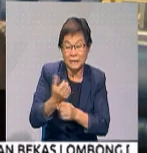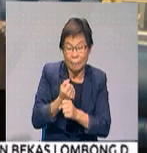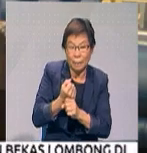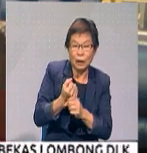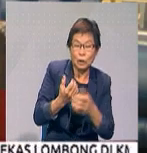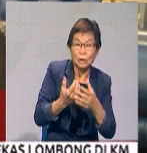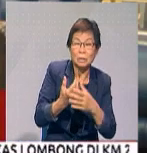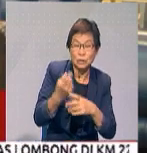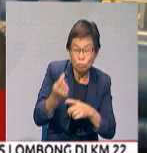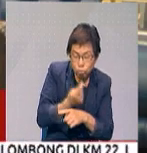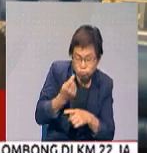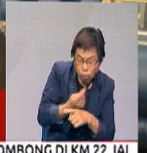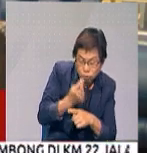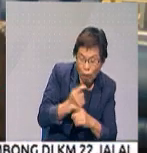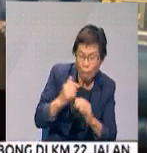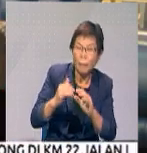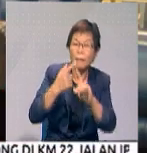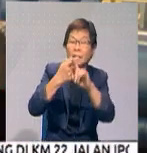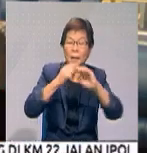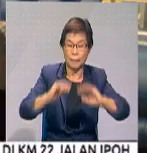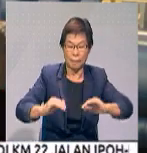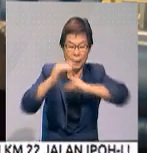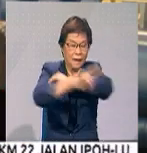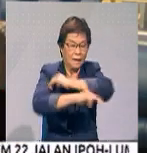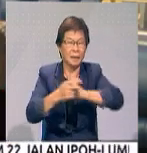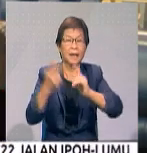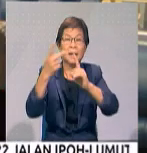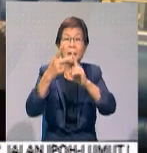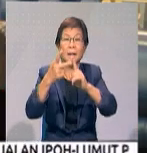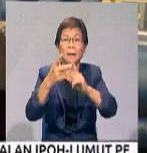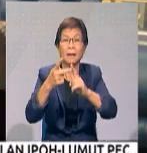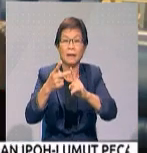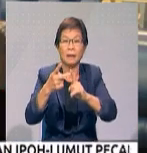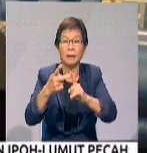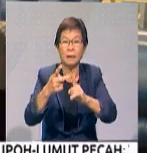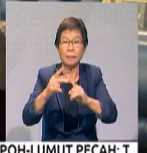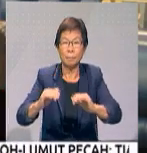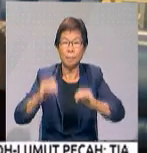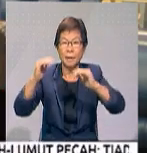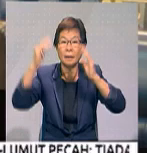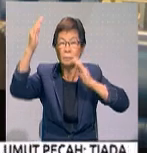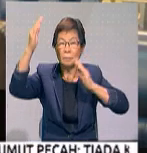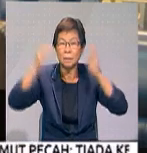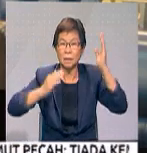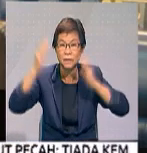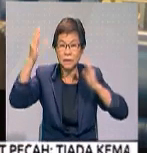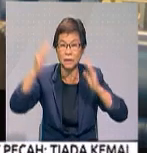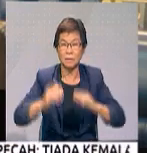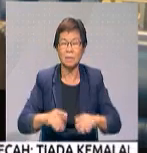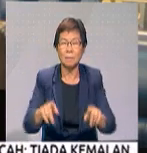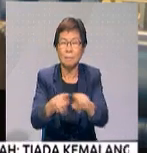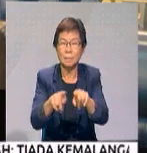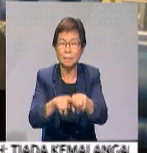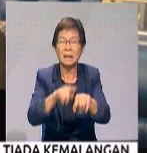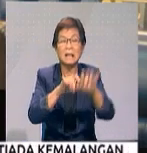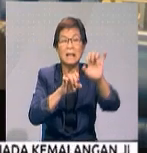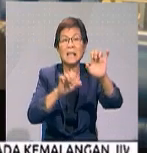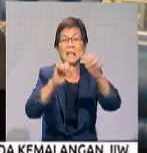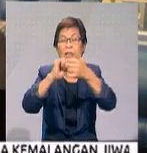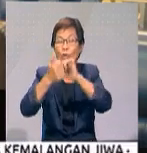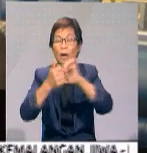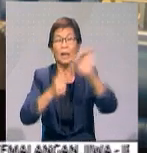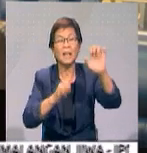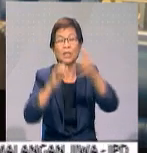dari peringkat negeri ke peringkat daerah. Pada masa yang sama, ada penekanan juga supaya e-sports